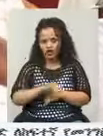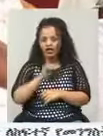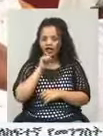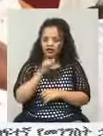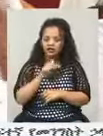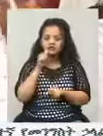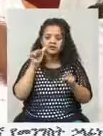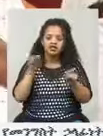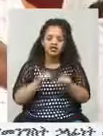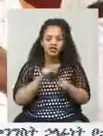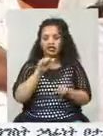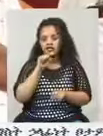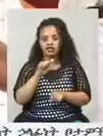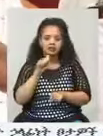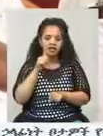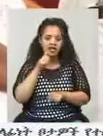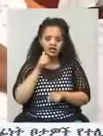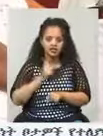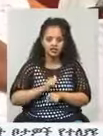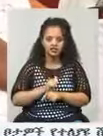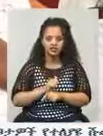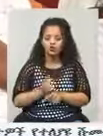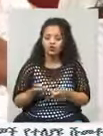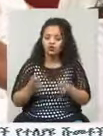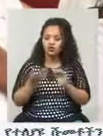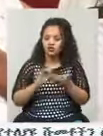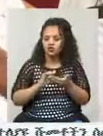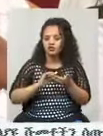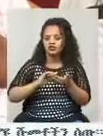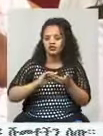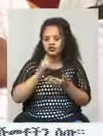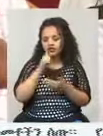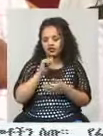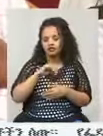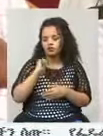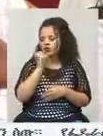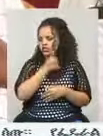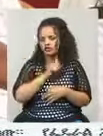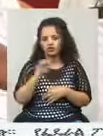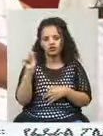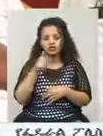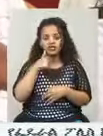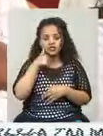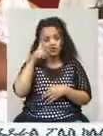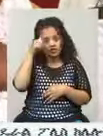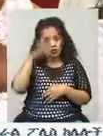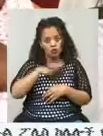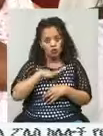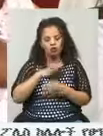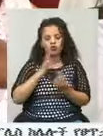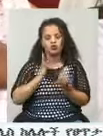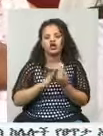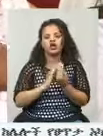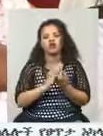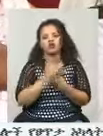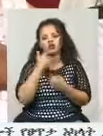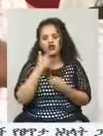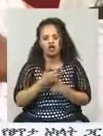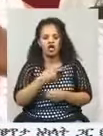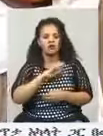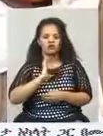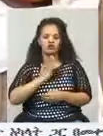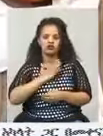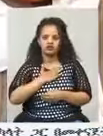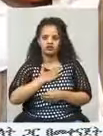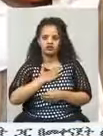አደለም እህት፣ አደለም አክስት፣ የሆነችዋን ሴት ቀርቶ ማንኛውንም ሰው ተንከባከቡ ይላል